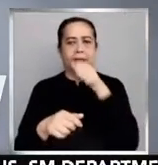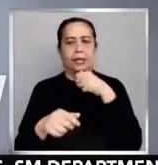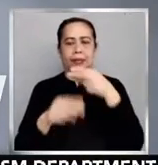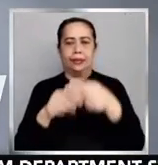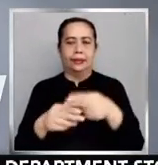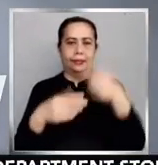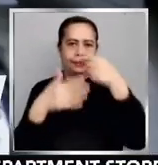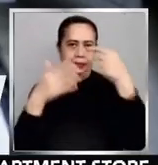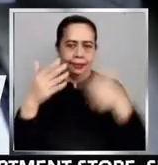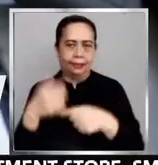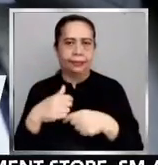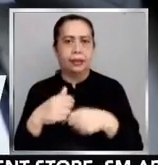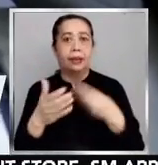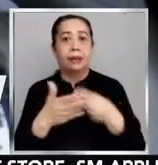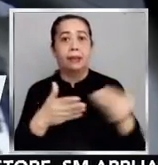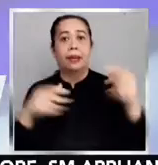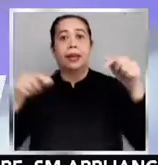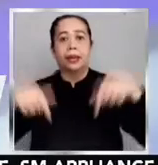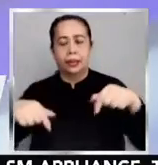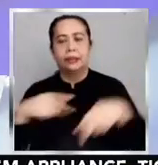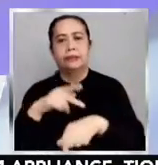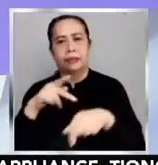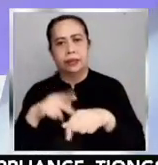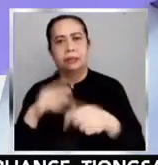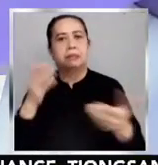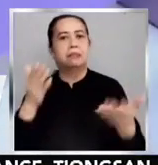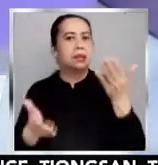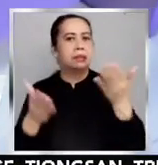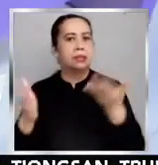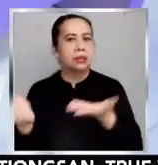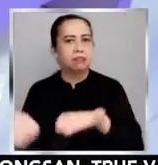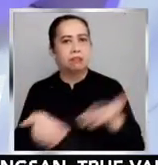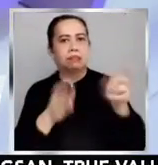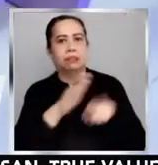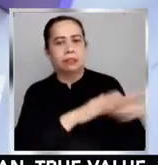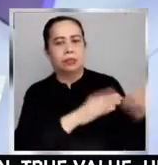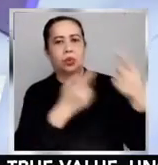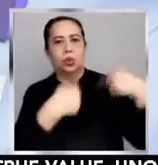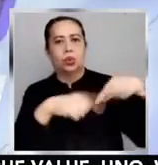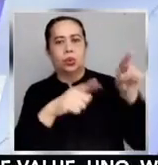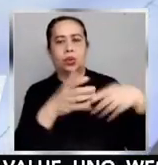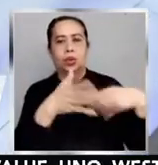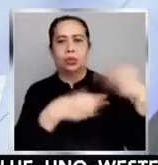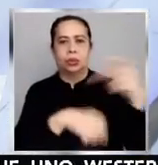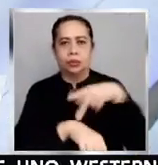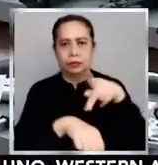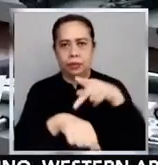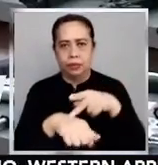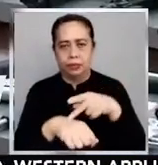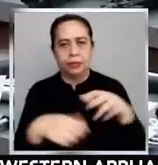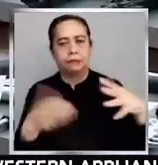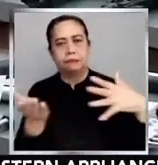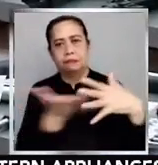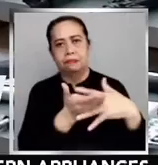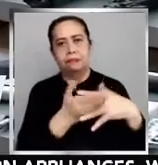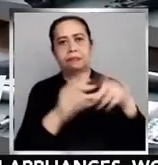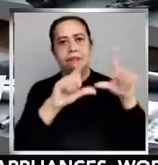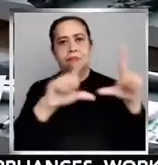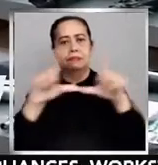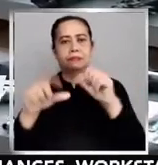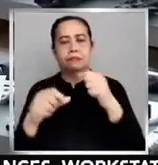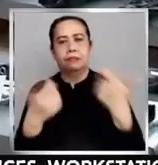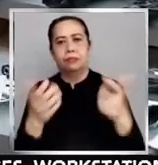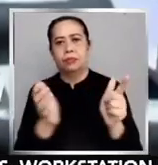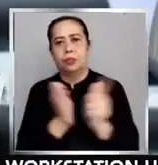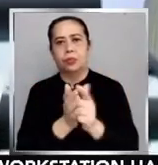Nabili raw ang mga ito dito sa bansa at posible raw na ipusit ito palabas ng Pilipinas. Sasampahan sila ng mga reklamong paglabag sa illegal